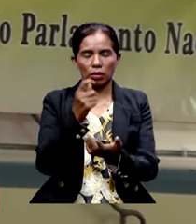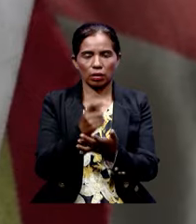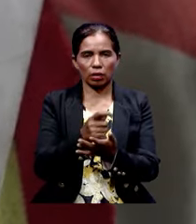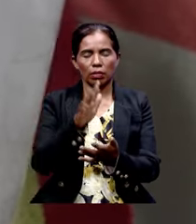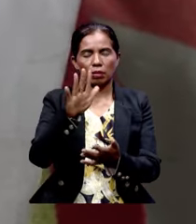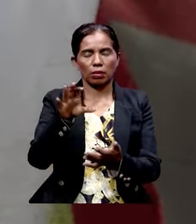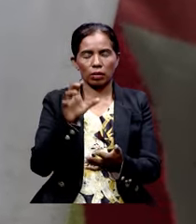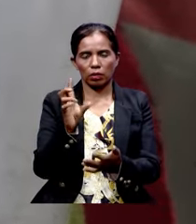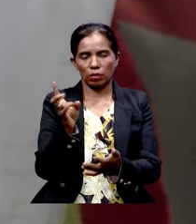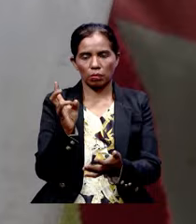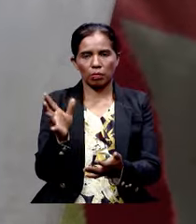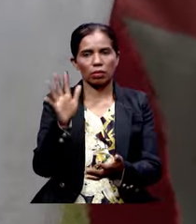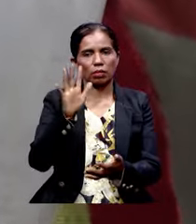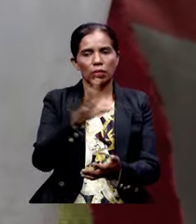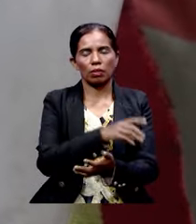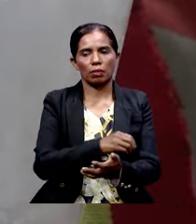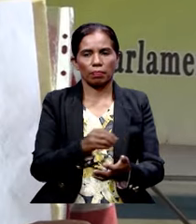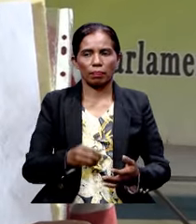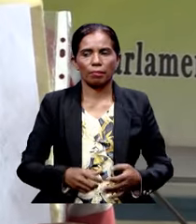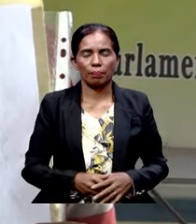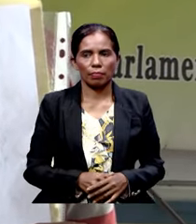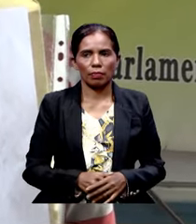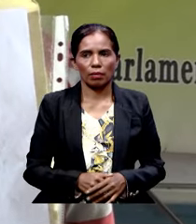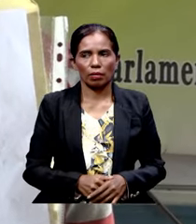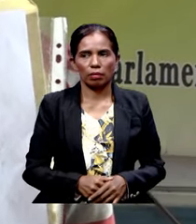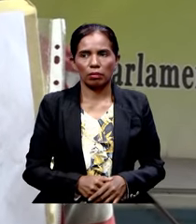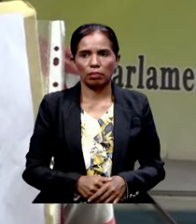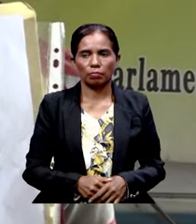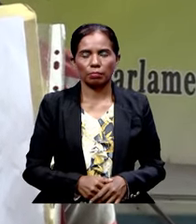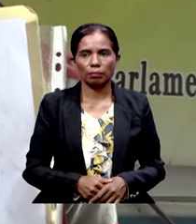nolu resin lima dolar americano. Adriano Verdial, Jaime dos Santos, GMN.